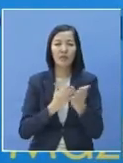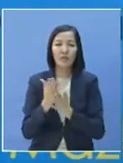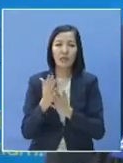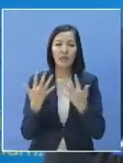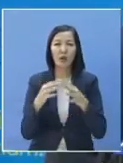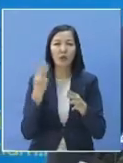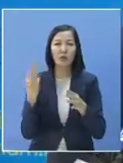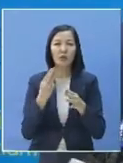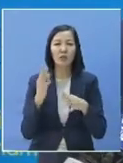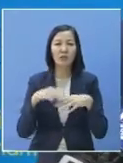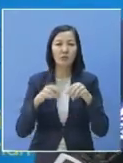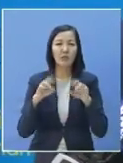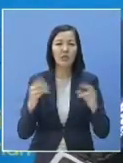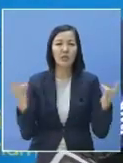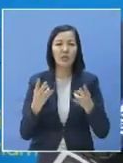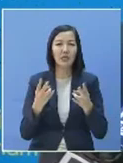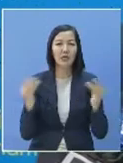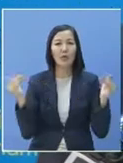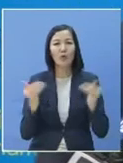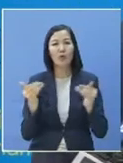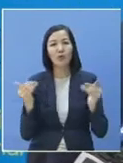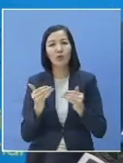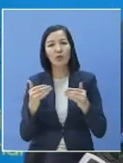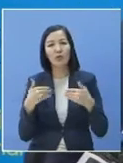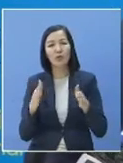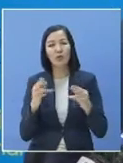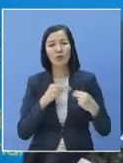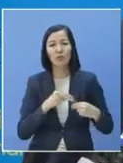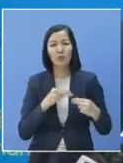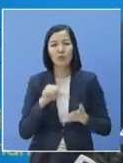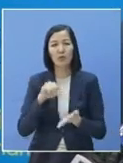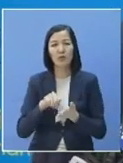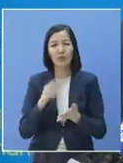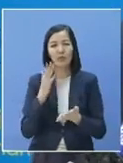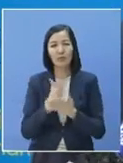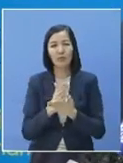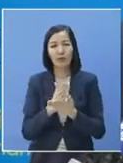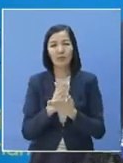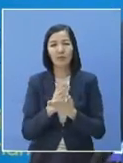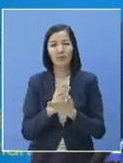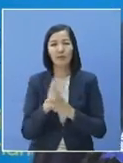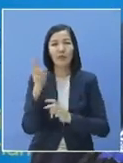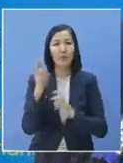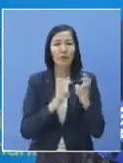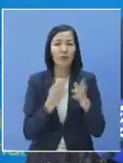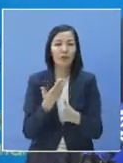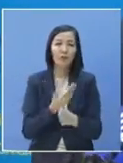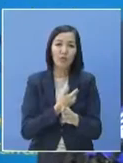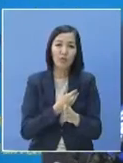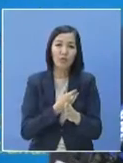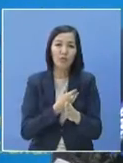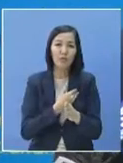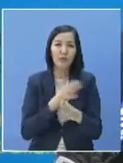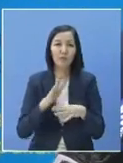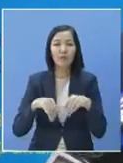аударуымыз керекпіз. Колледжбен бітіріп жұмысқа баратындар бар. Сондықтан осы біз жалпы өндірістің сұранысын зерттеп барып маман дайындауымыз